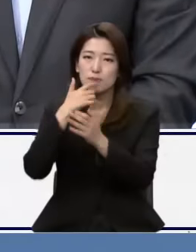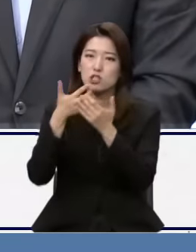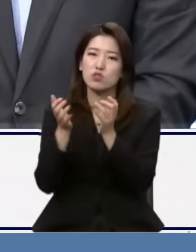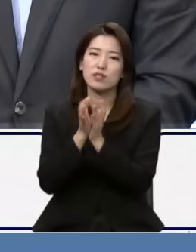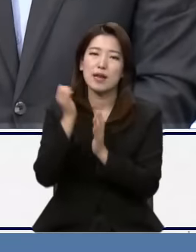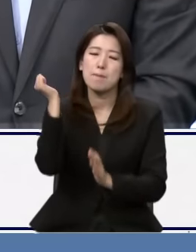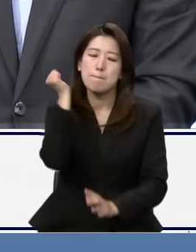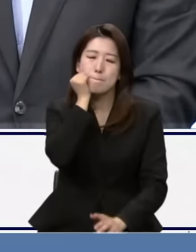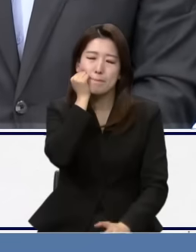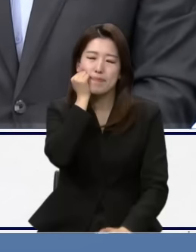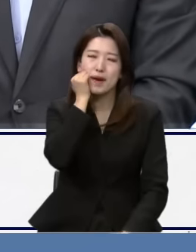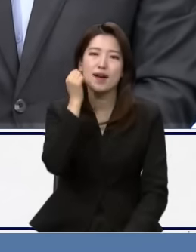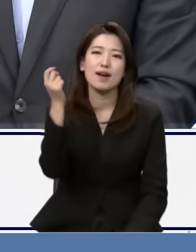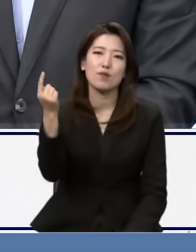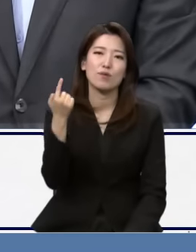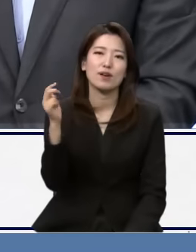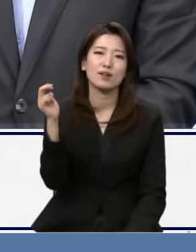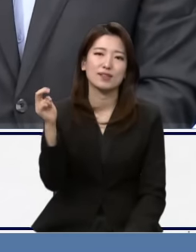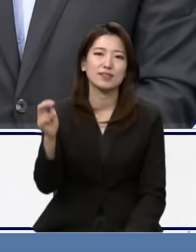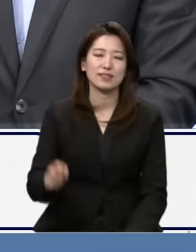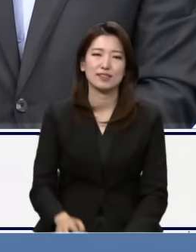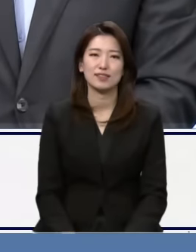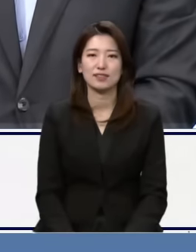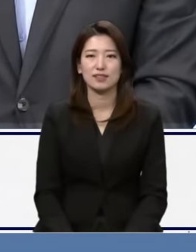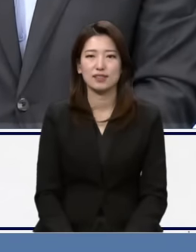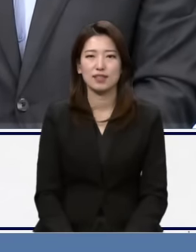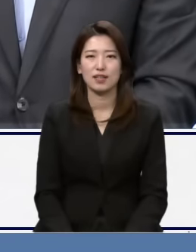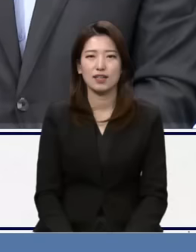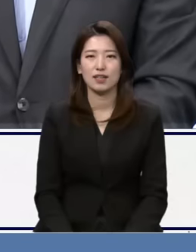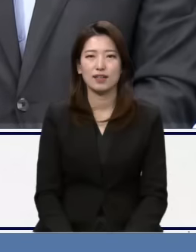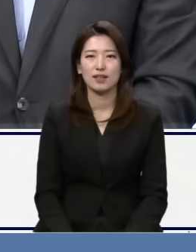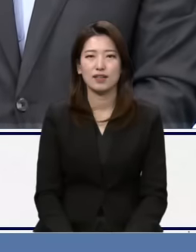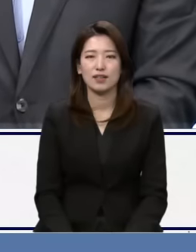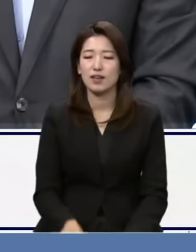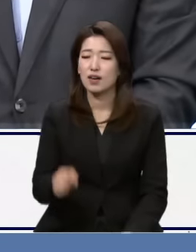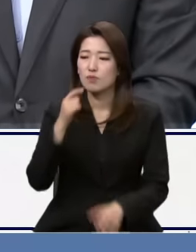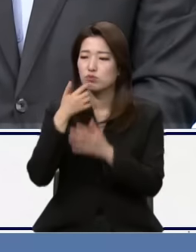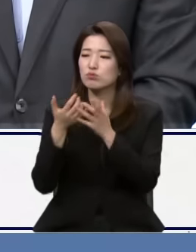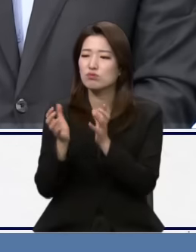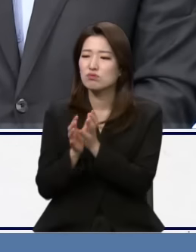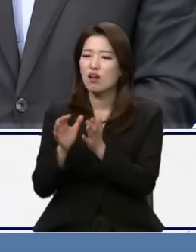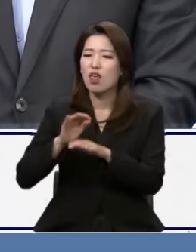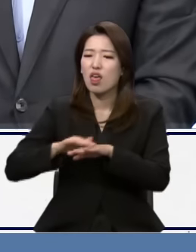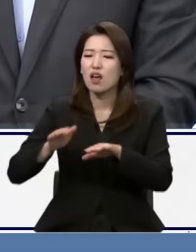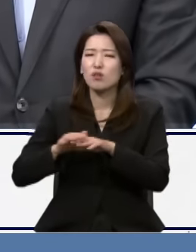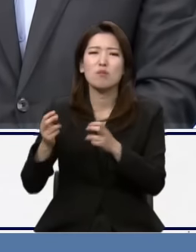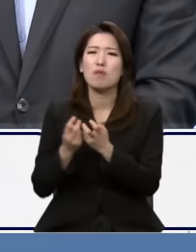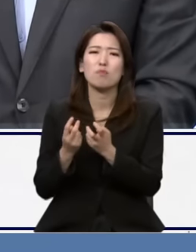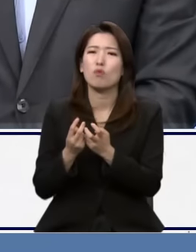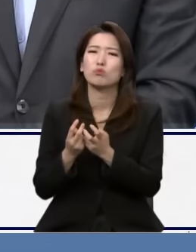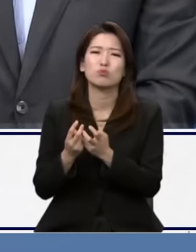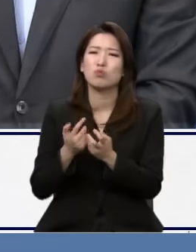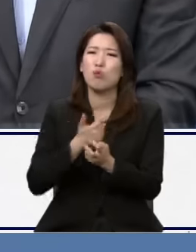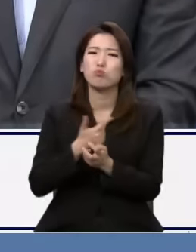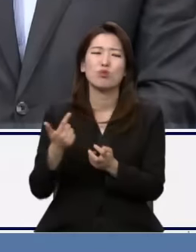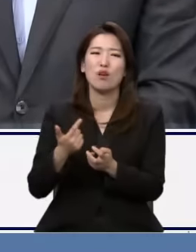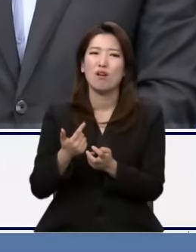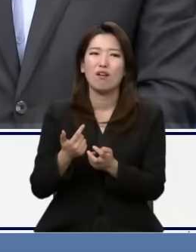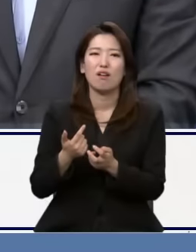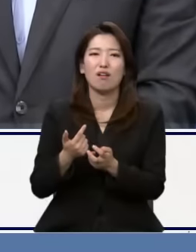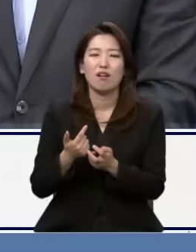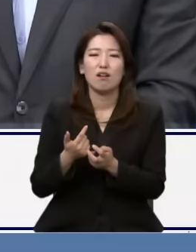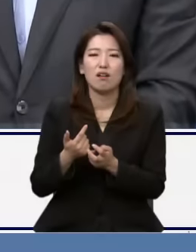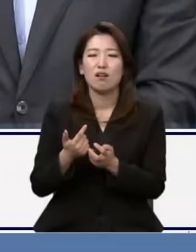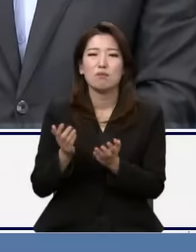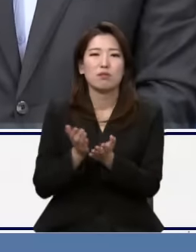김준 후보가 기했던 그 부분을 어 해결해 나가는 민주당의 방식이 항상 했거든요 기억하실지 모르겠지만 과거에도